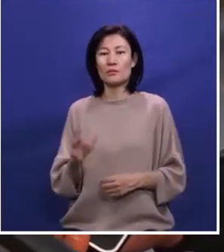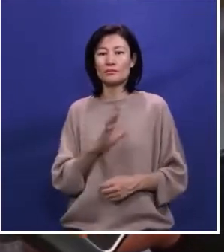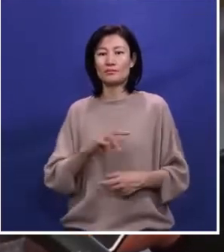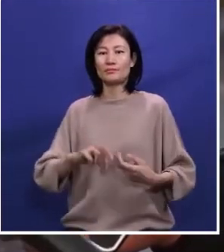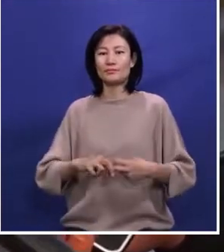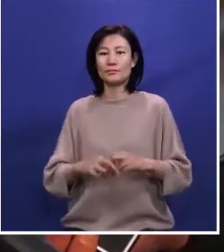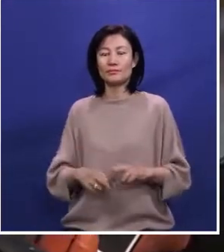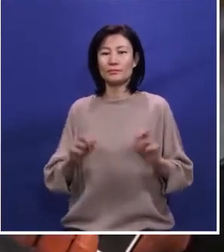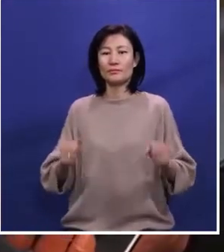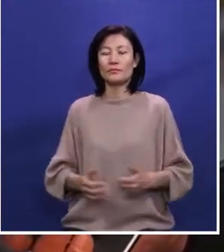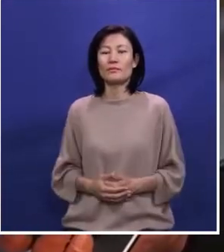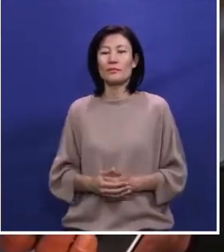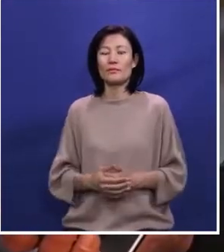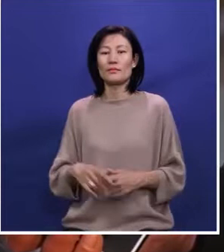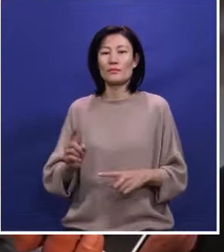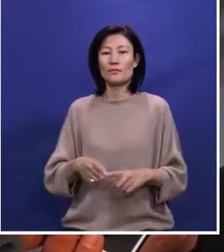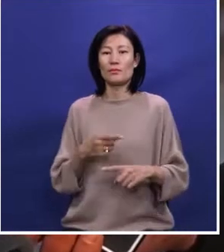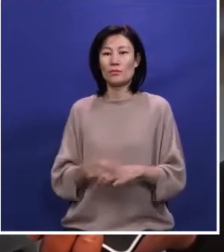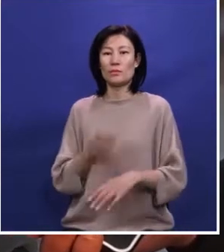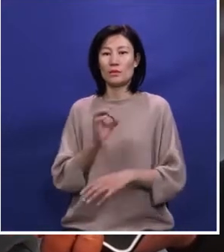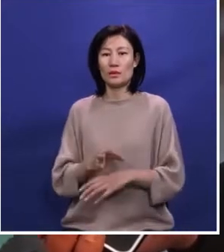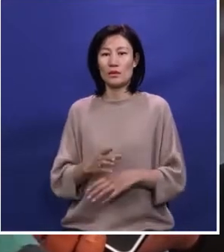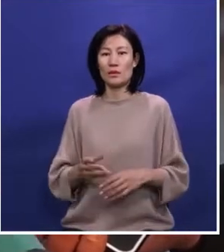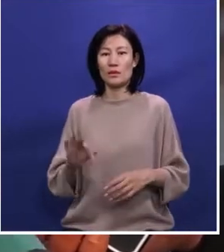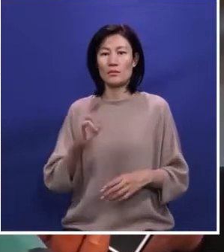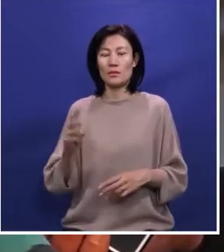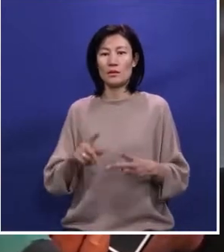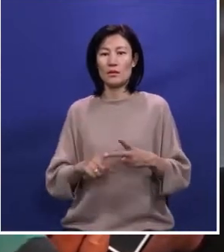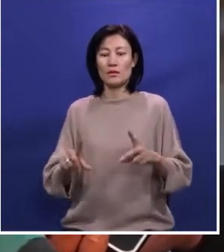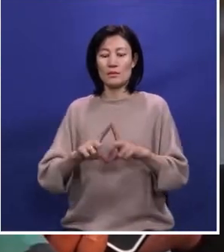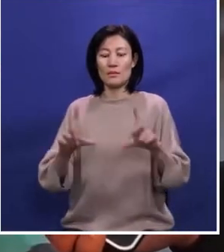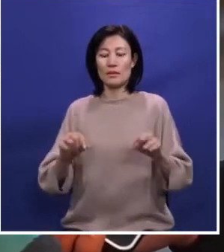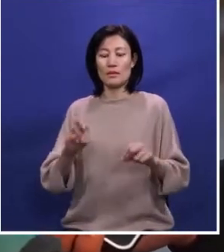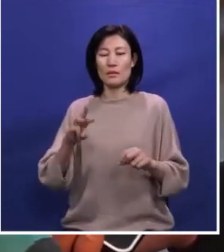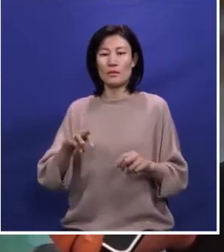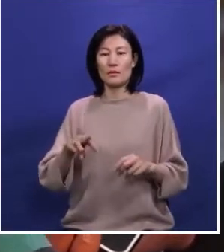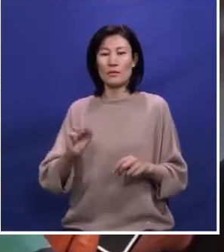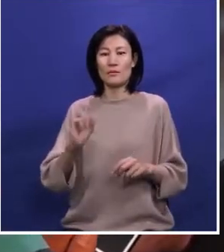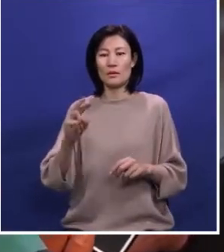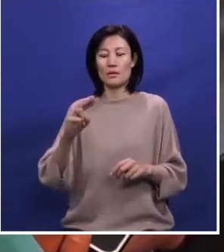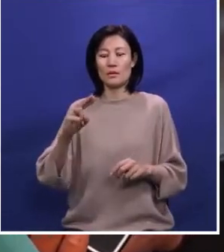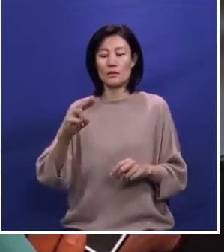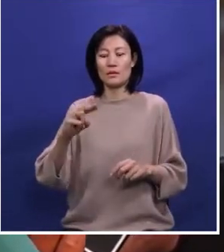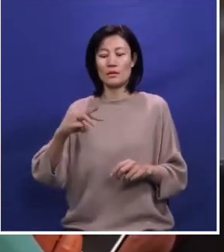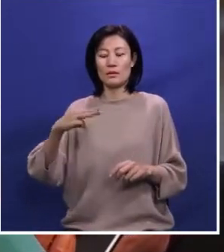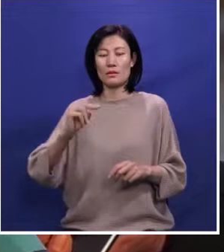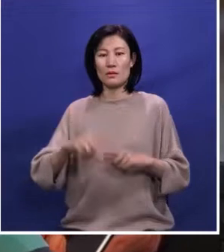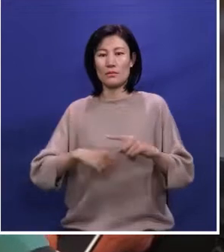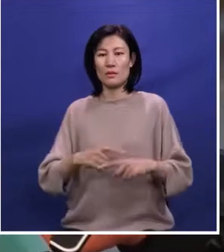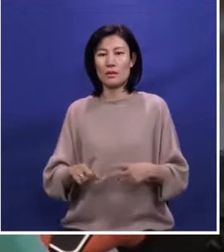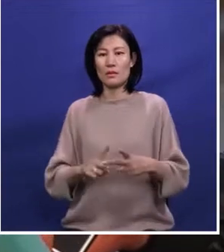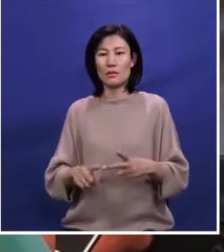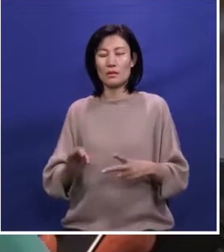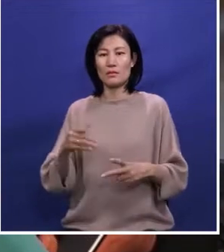осы мәселе шешіліп отыр. Осы тапсырма орындалып отыр. Және де авариялық екі мектебіміз болатын. Осы біреуі Жартөбе ауылдық округінде, екіншісі